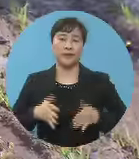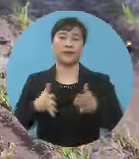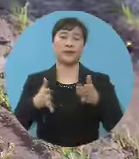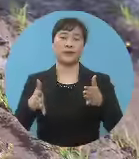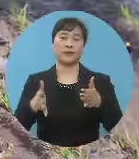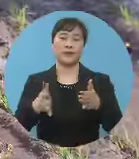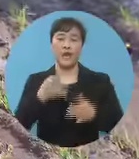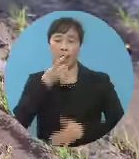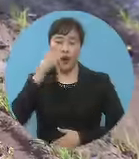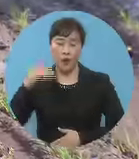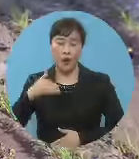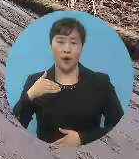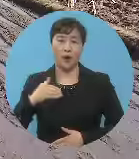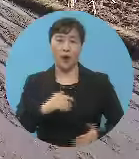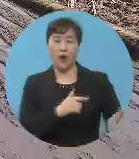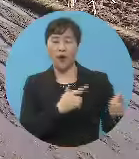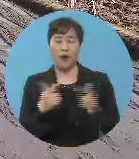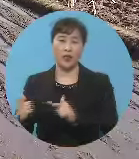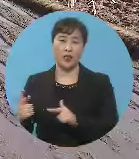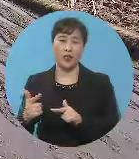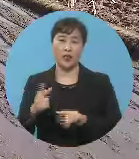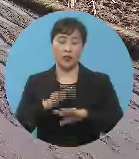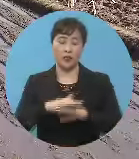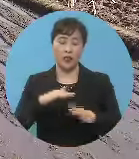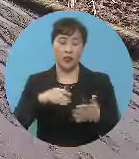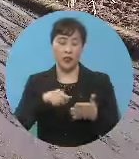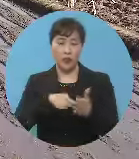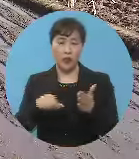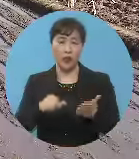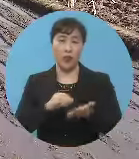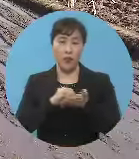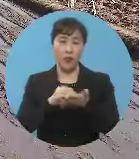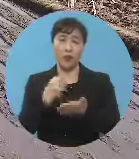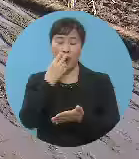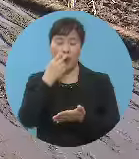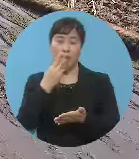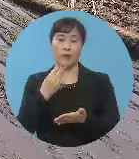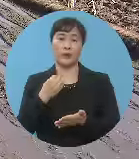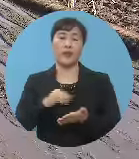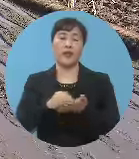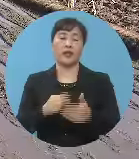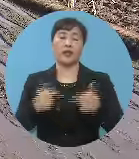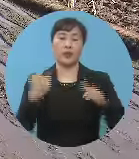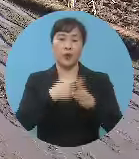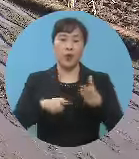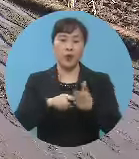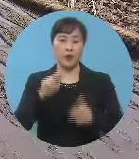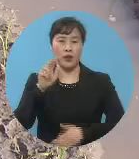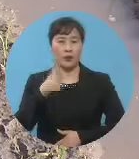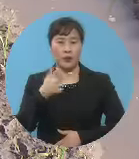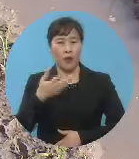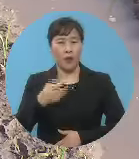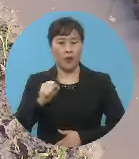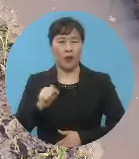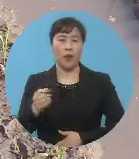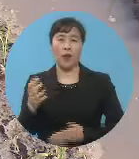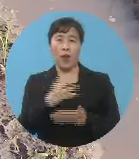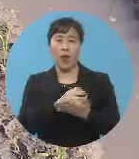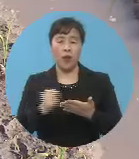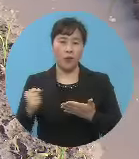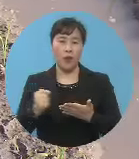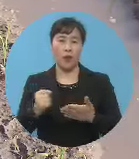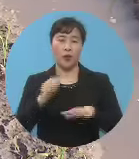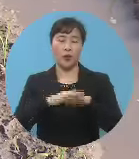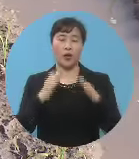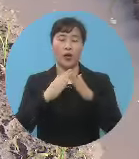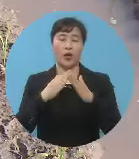전라남도는 벼를 비롯한 농작물 재해보험 가입을 늘리기 위해 올해 도비 등 700억 원을 확보해 농가 보험료의 80%를